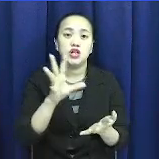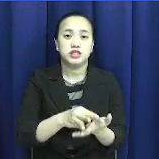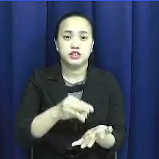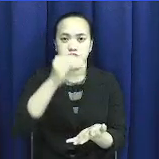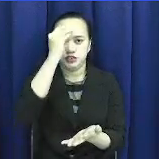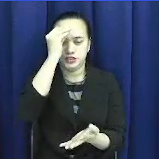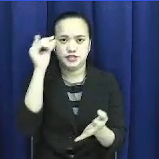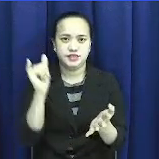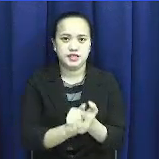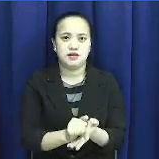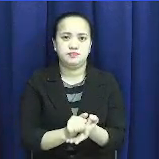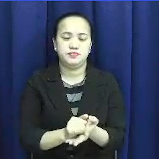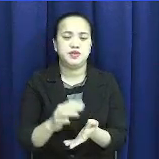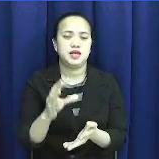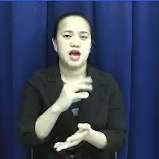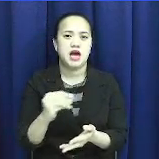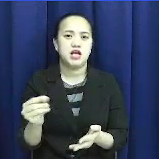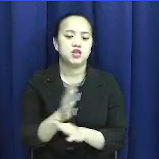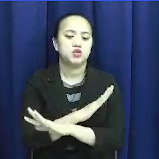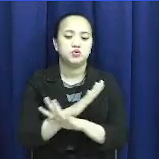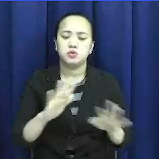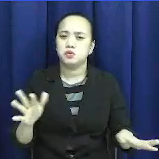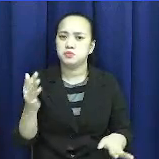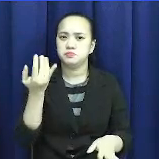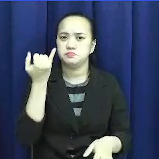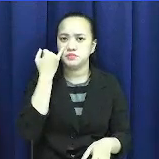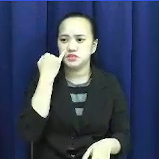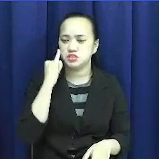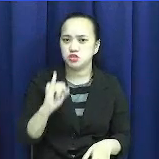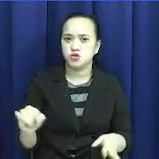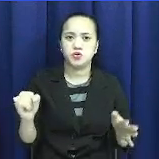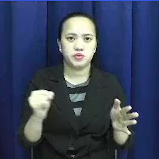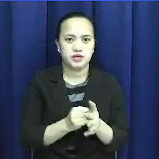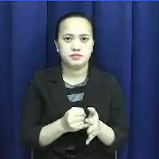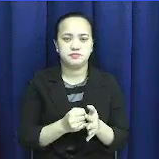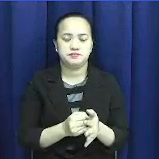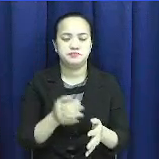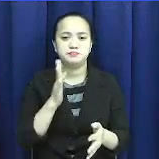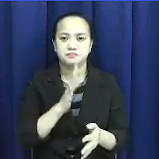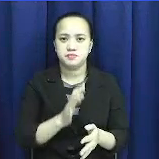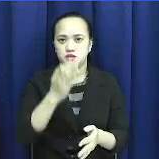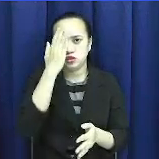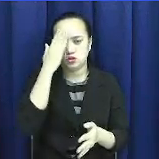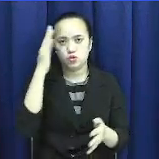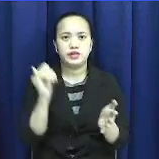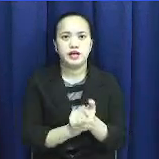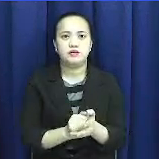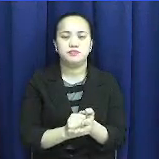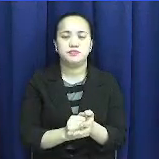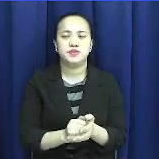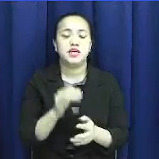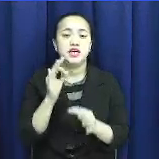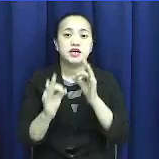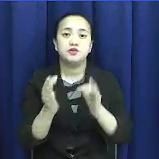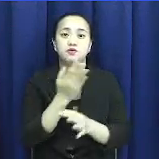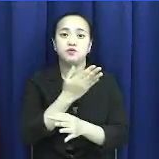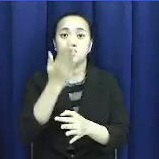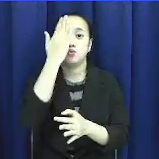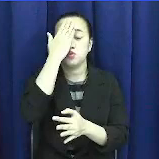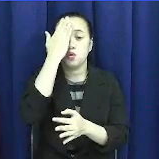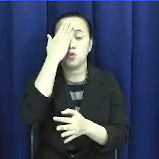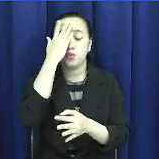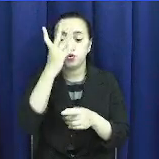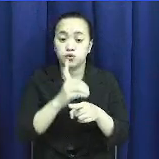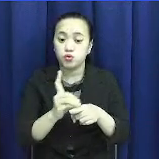babaliwalain yun pong doktrina po natin, sapagkat eto po yan eh, kung ano ang iyong doktrina, yaan din po ang uri